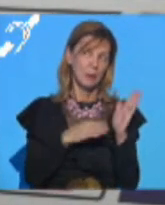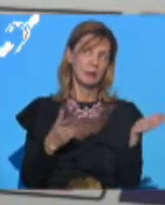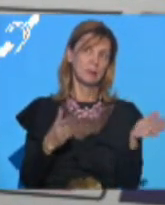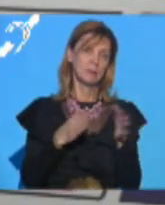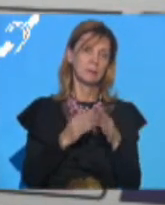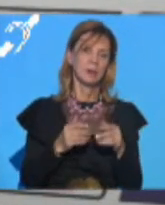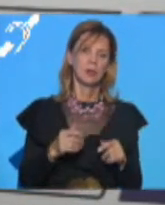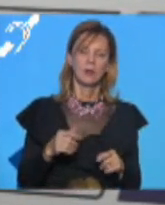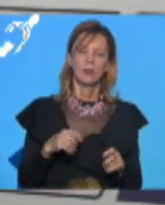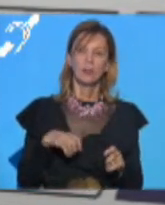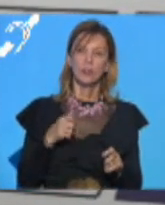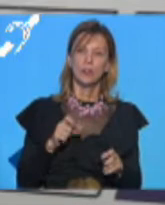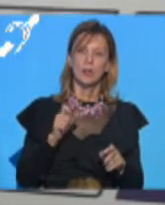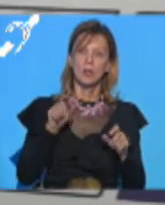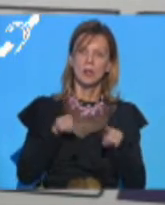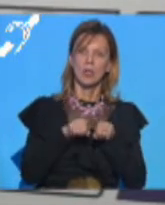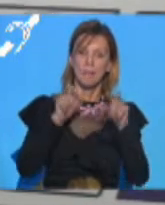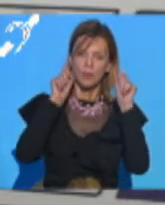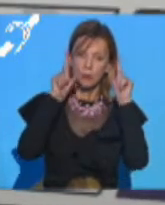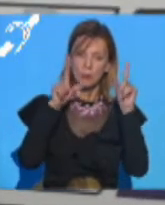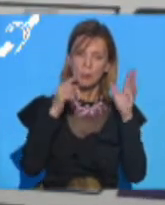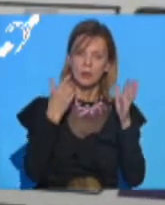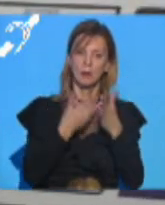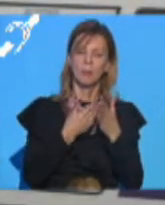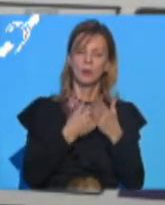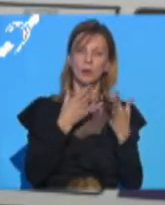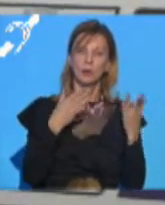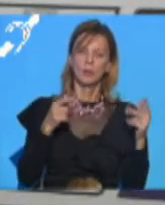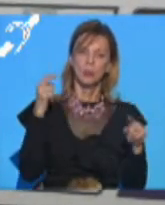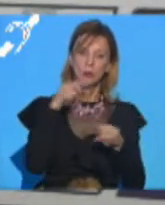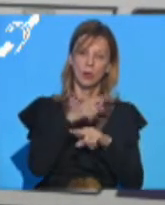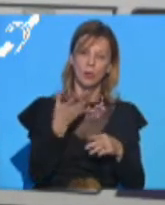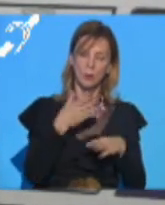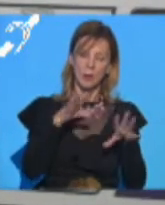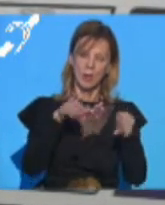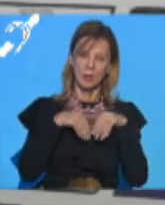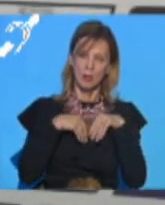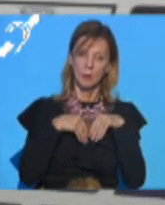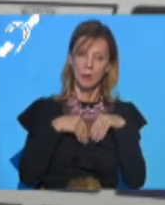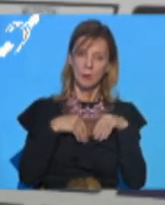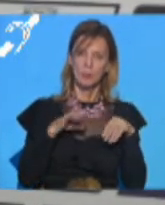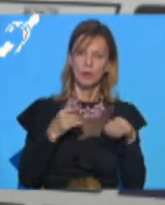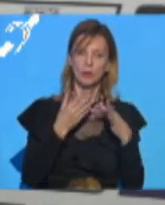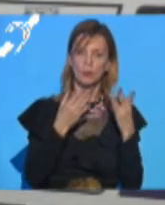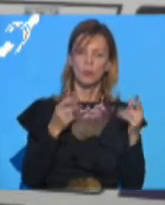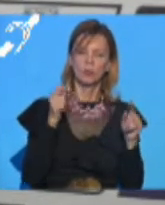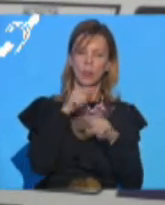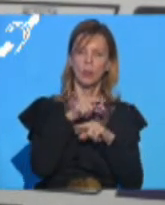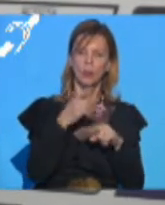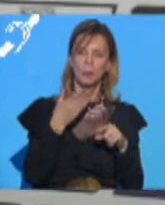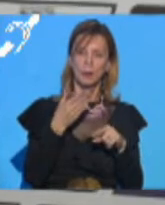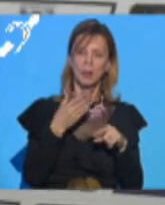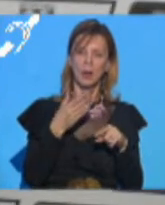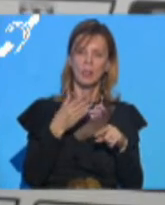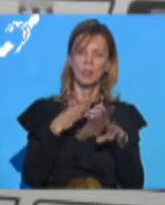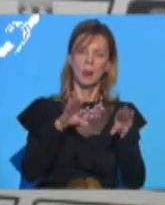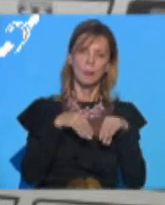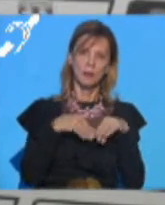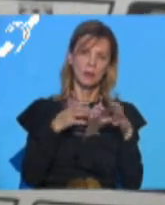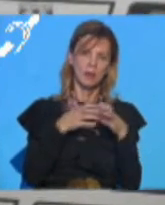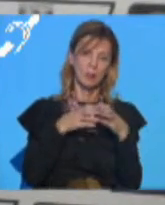este o surpriză ținând cont de numărul de goluri pe care le primim și numărul de goluri pe care le primit echipa adversă.